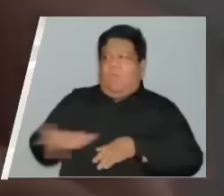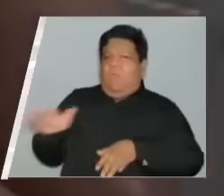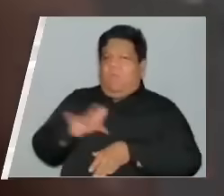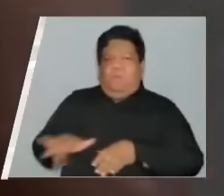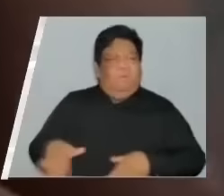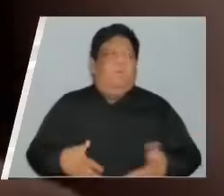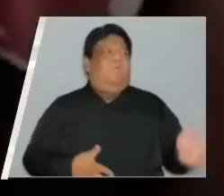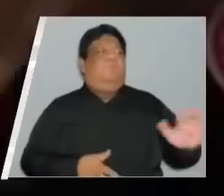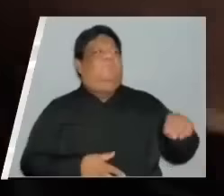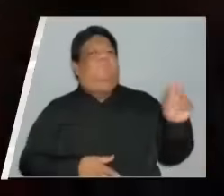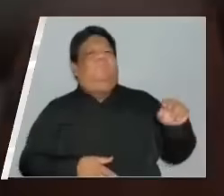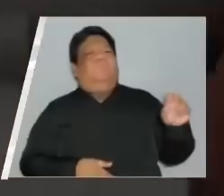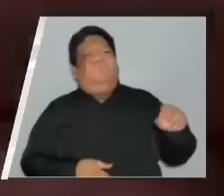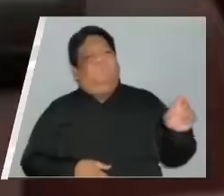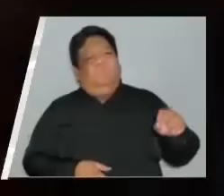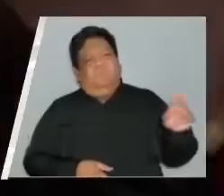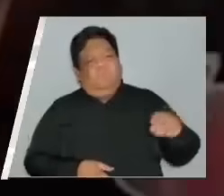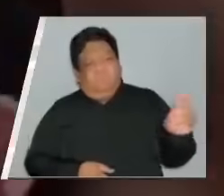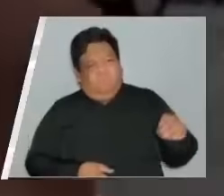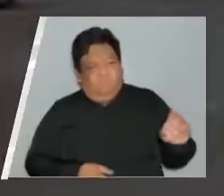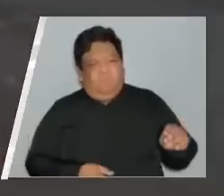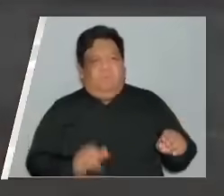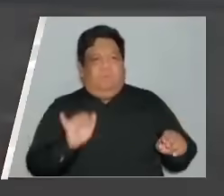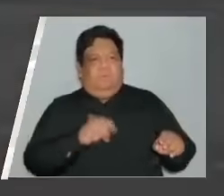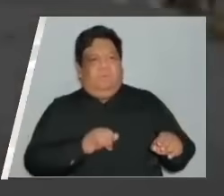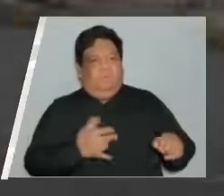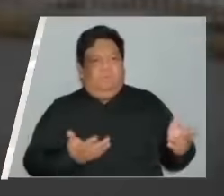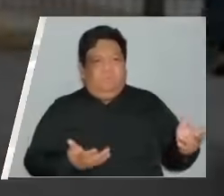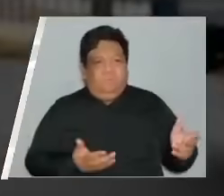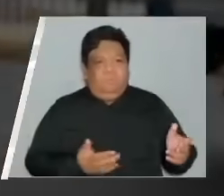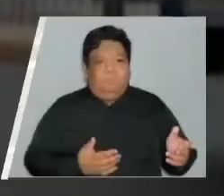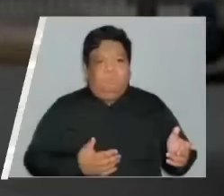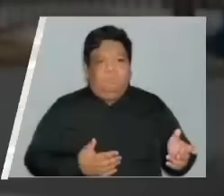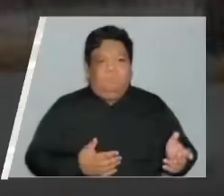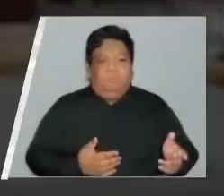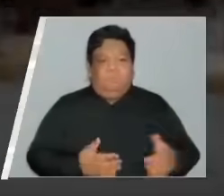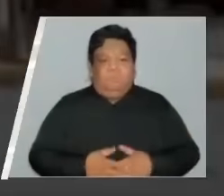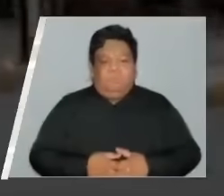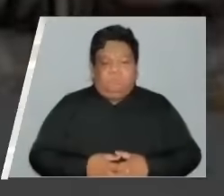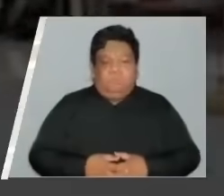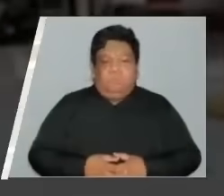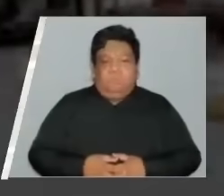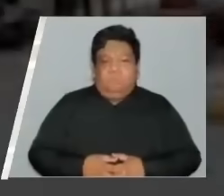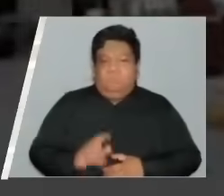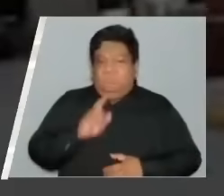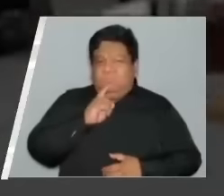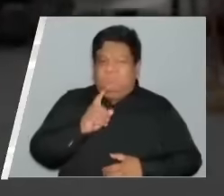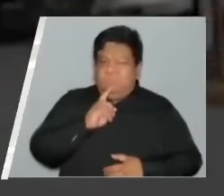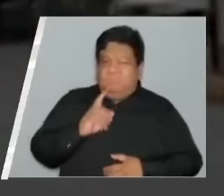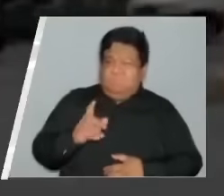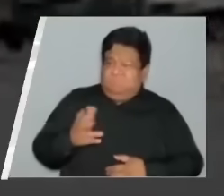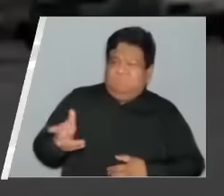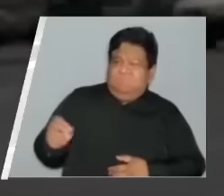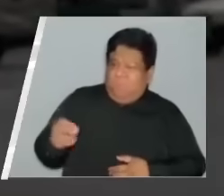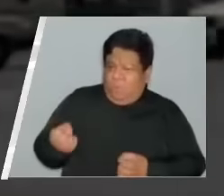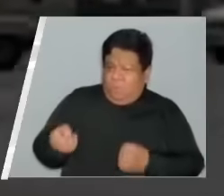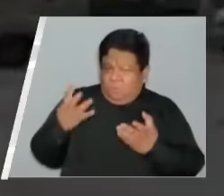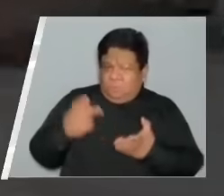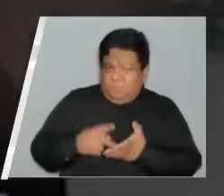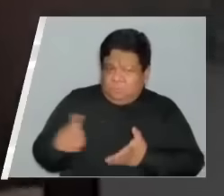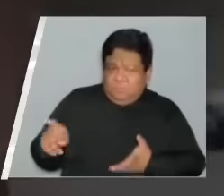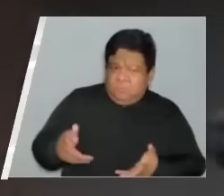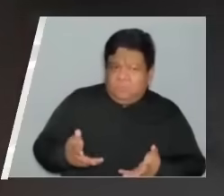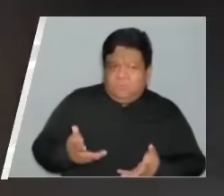bro? 250. I go. What? You... No, this... 250, my tip. You have paper money. My tip. Paper money.